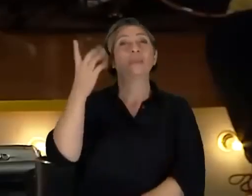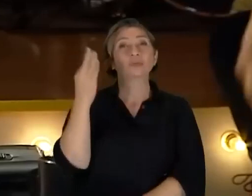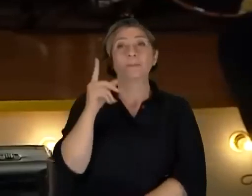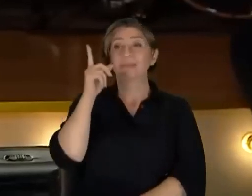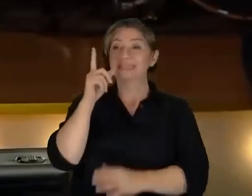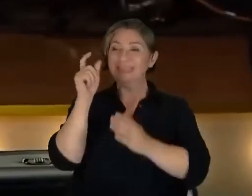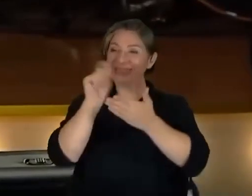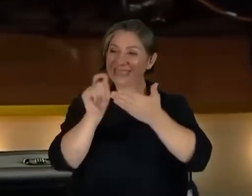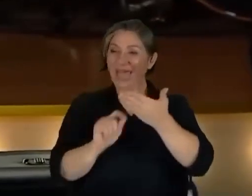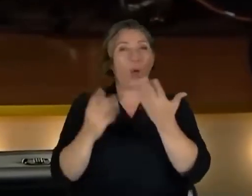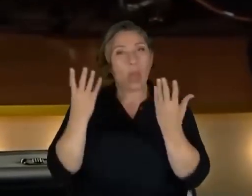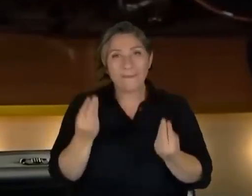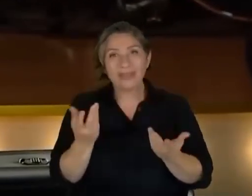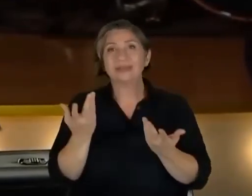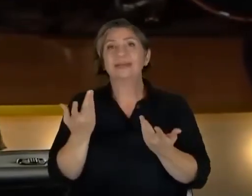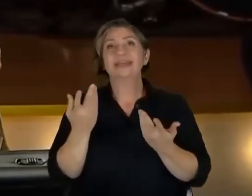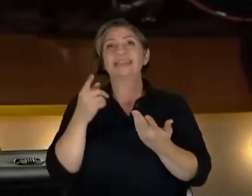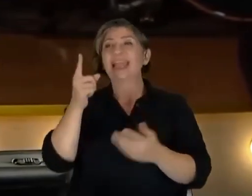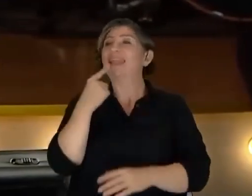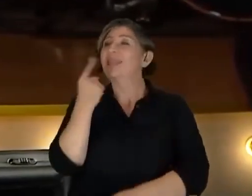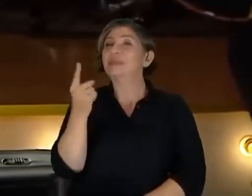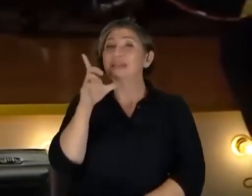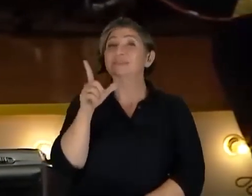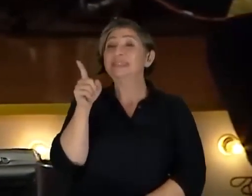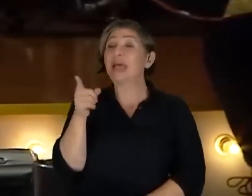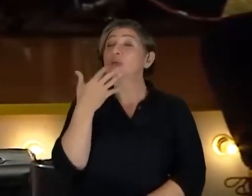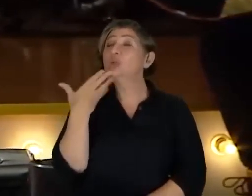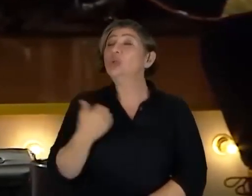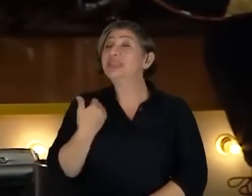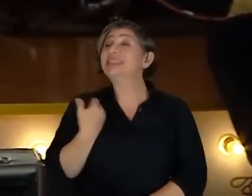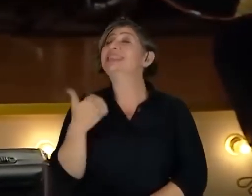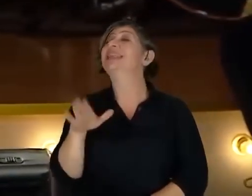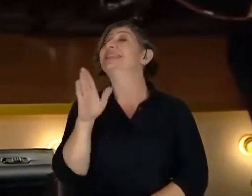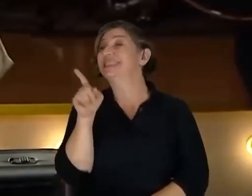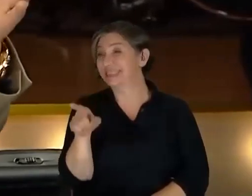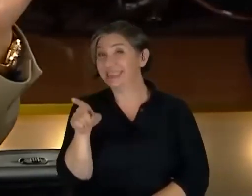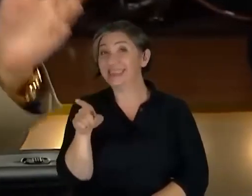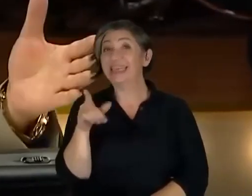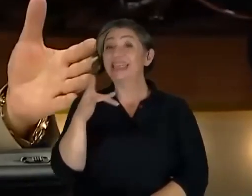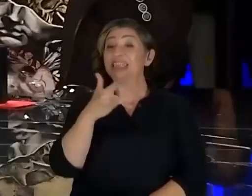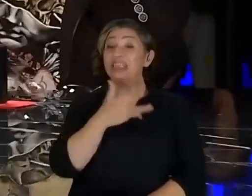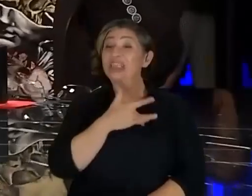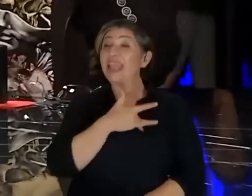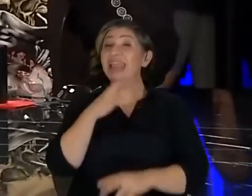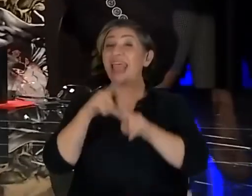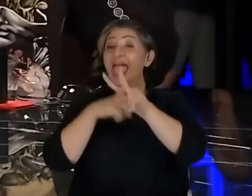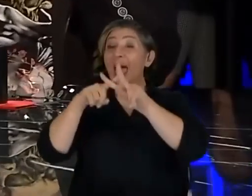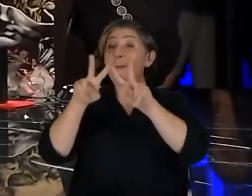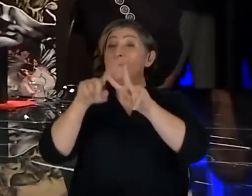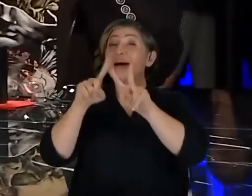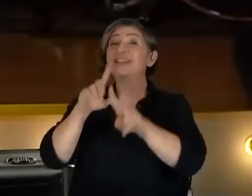olabilir, ya bir senaryo yazarı olabilir. Yani sana demesi lazım ki sen o kadar yakışıklı değilsin. Can Yaman var bak.